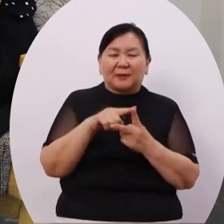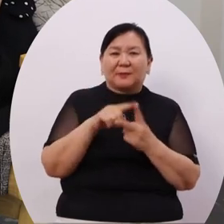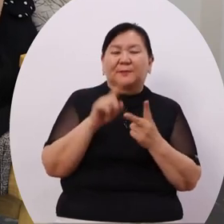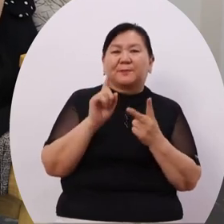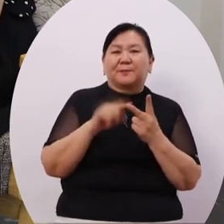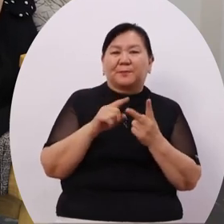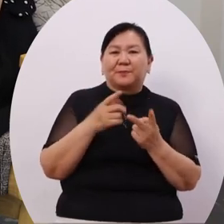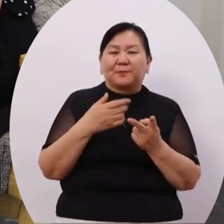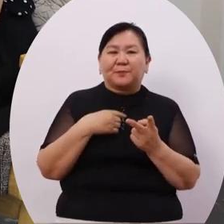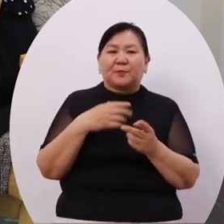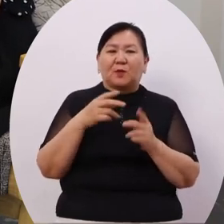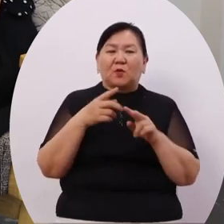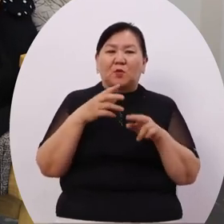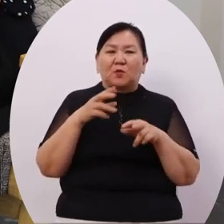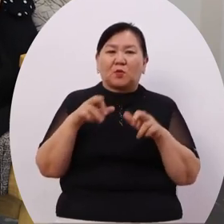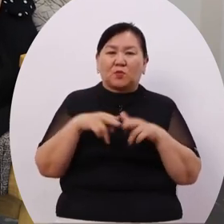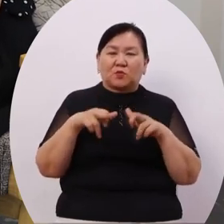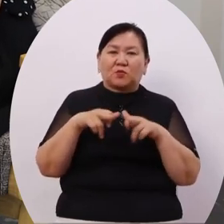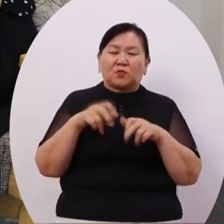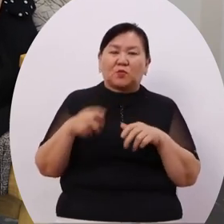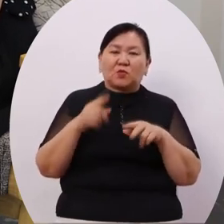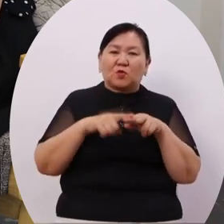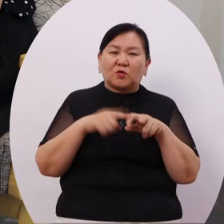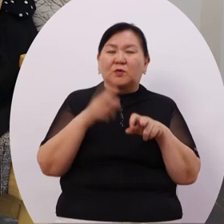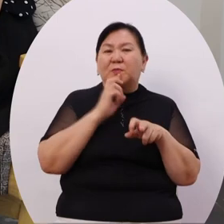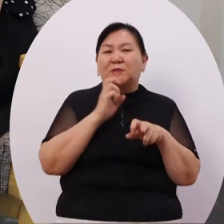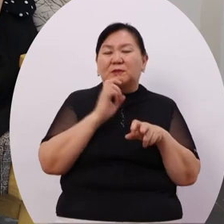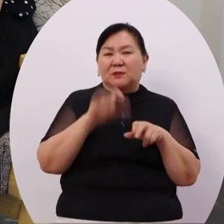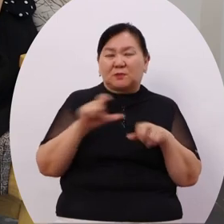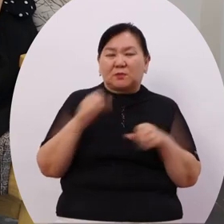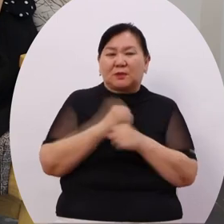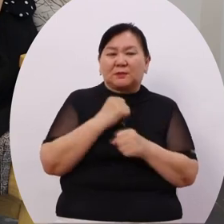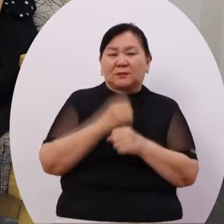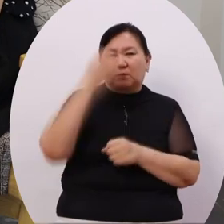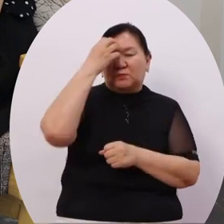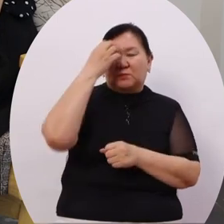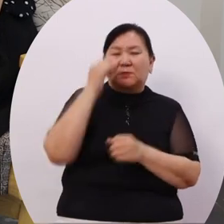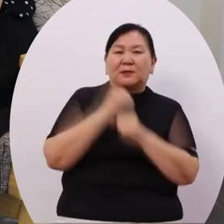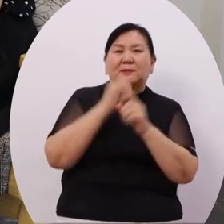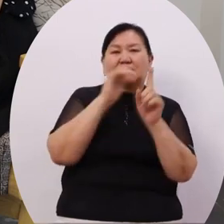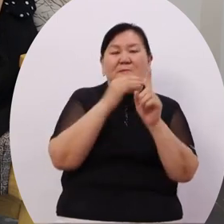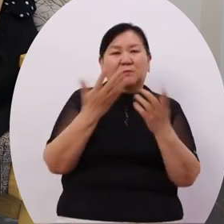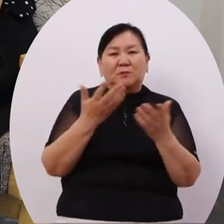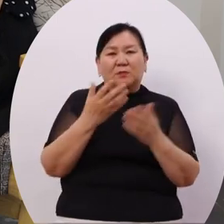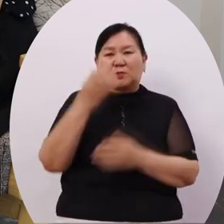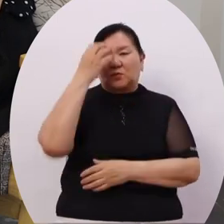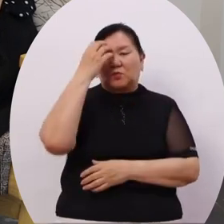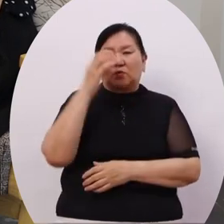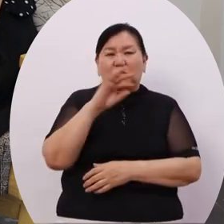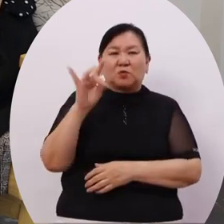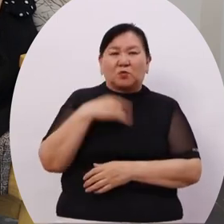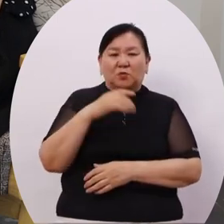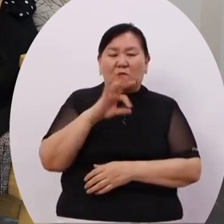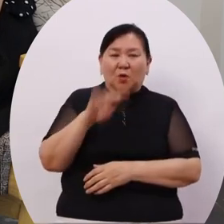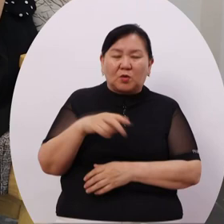болсон. Тэгэнгүүт хөгжлийн бэрхшээлтэй хүмүүст нэрнгээсээ ингээд төр засгаас хийж байгаа ажил хүрдэг юм уу? Эсвэл төр